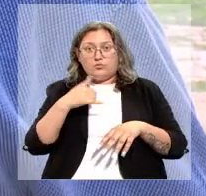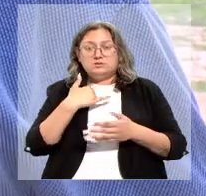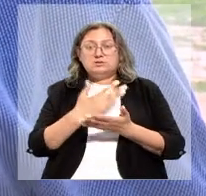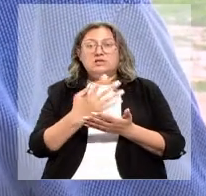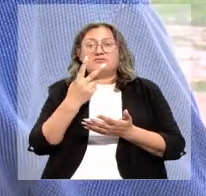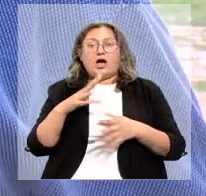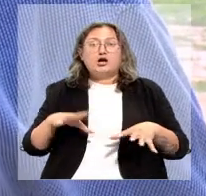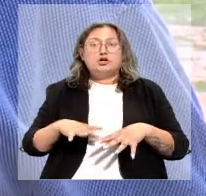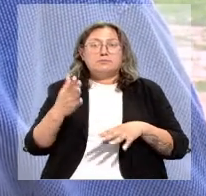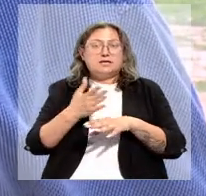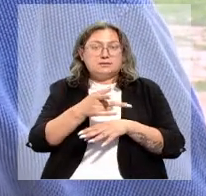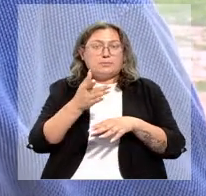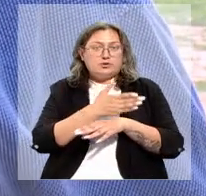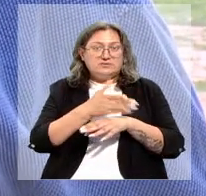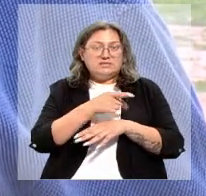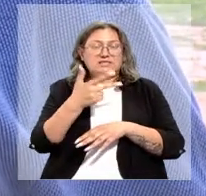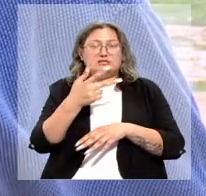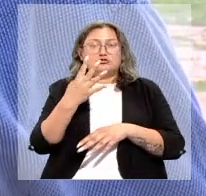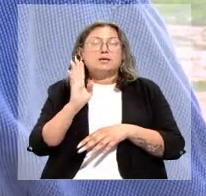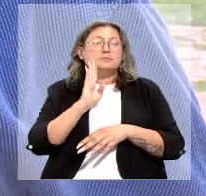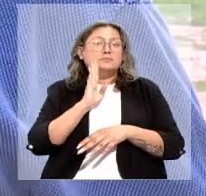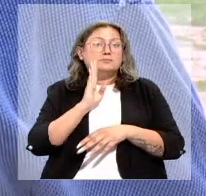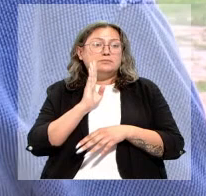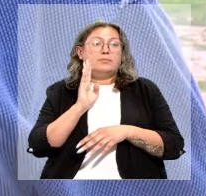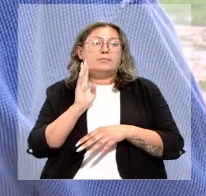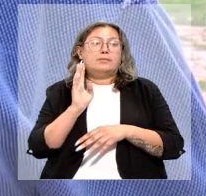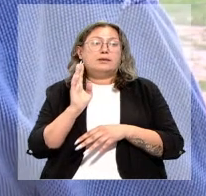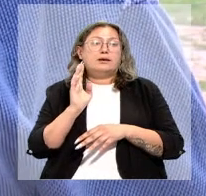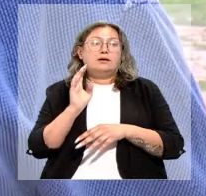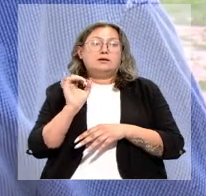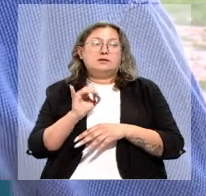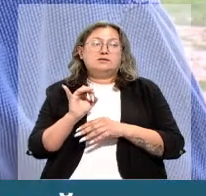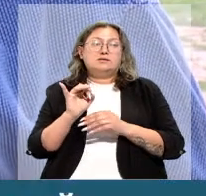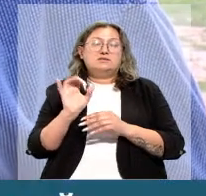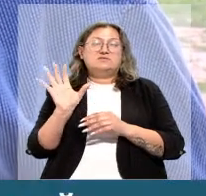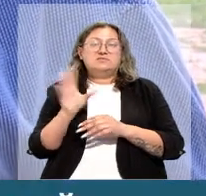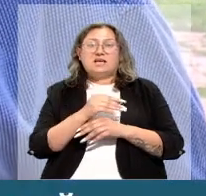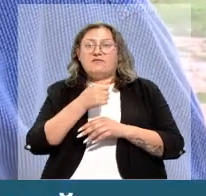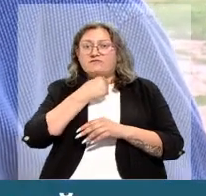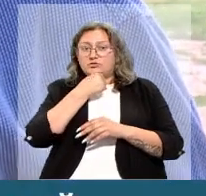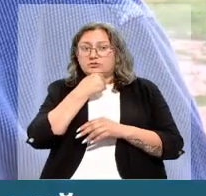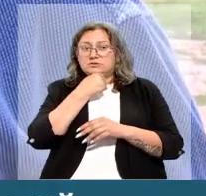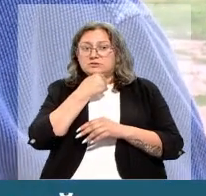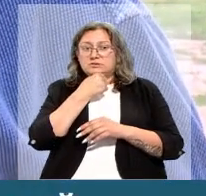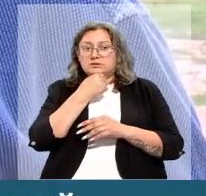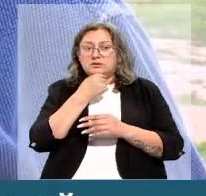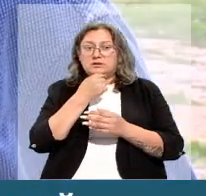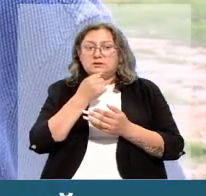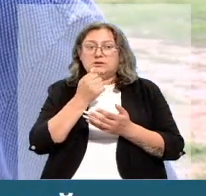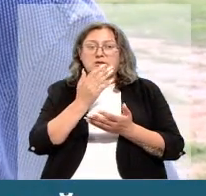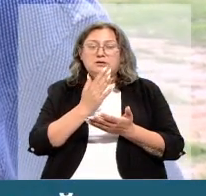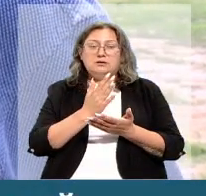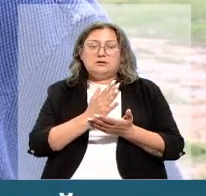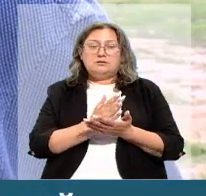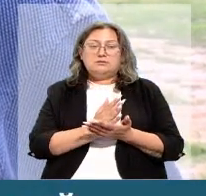два жеребца-производителя, 34 конематки. Вот. И всех возрастов вот, выходит там